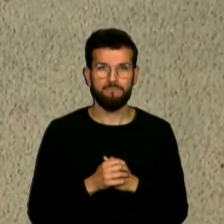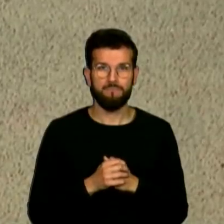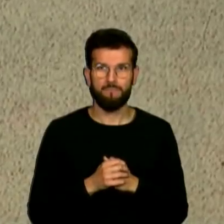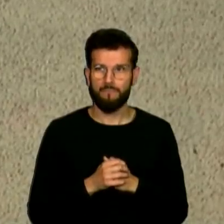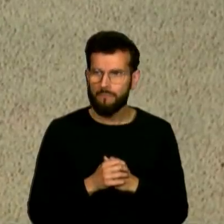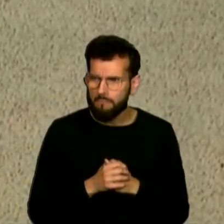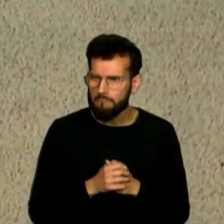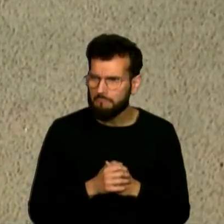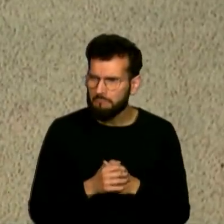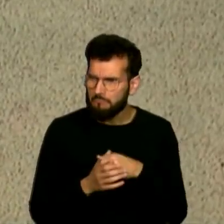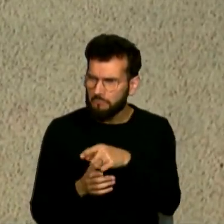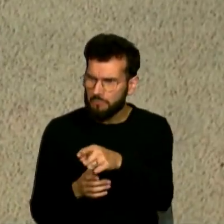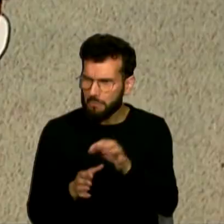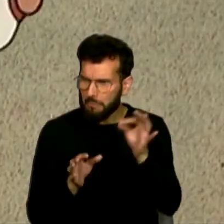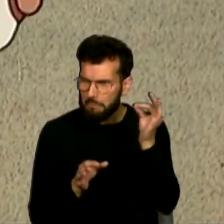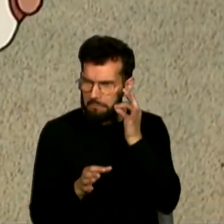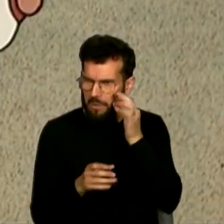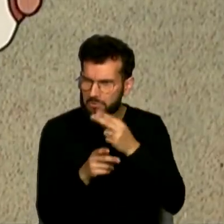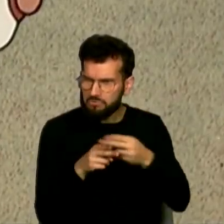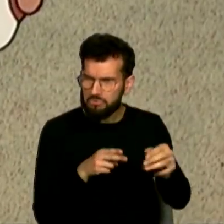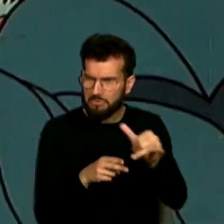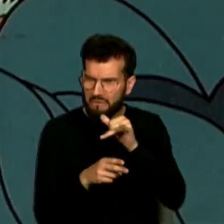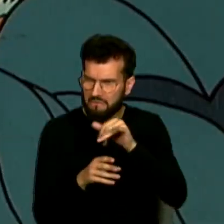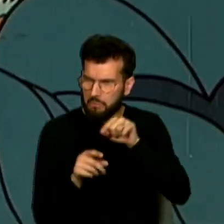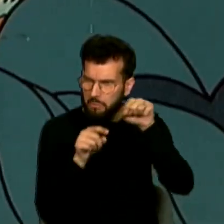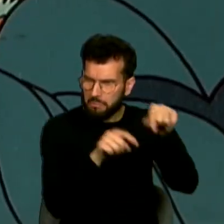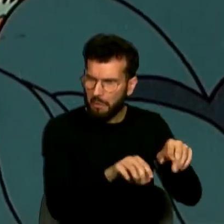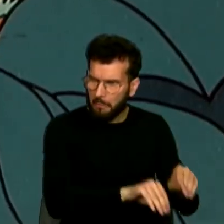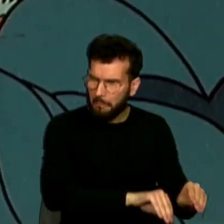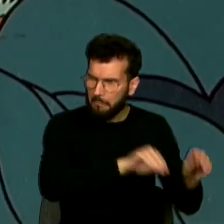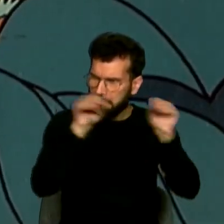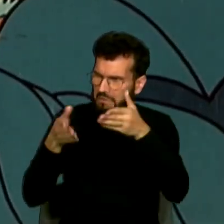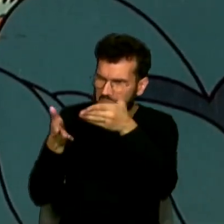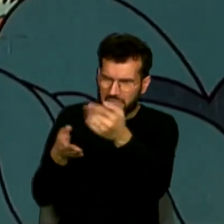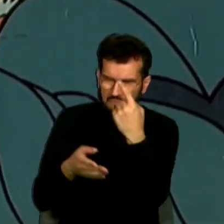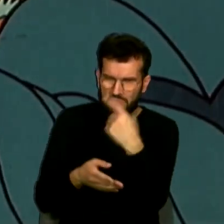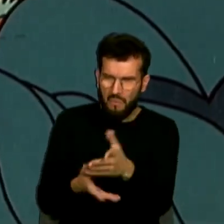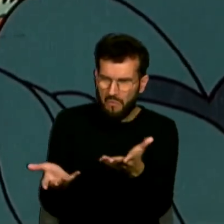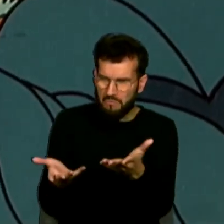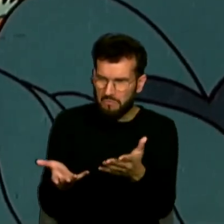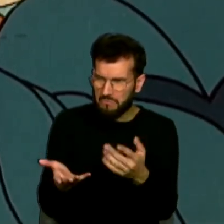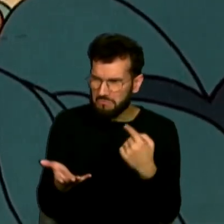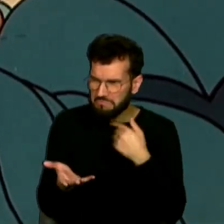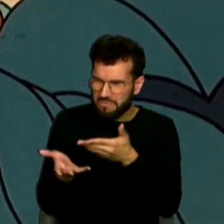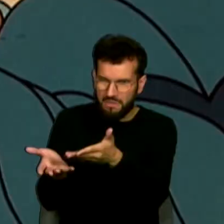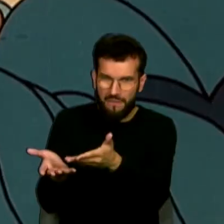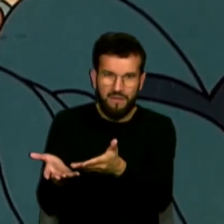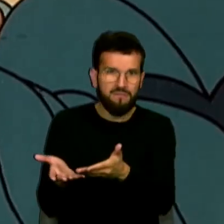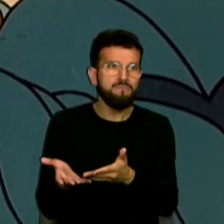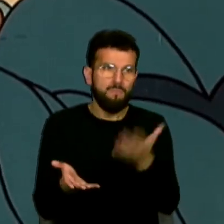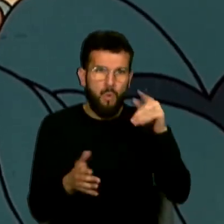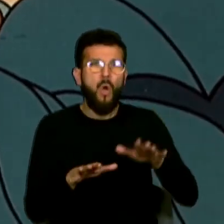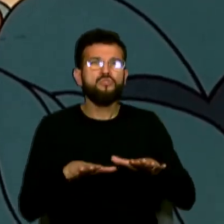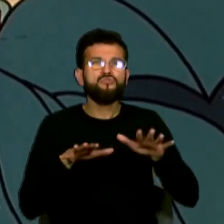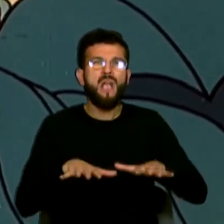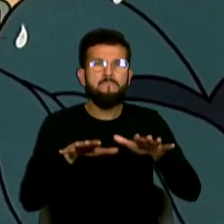Už vás omrzela čistá voda, že ste sa presťahovali do kaluže? Horky, že ich omrzela. Ušli pred nespratným